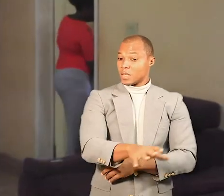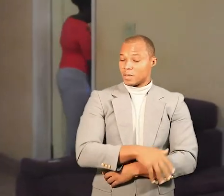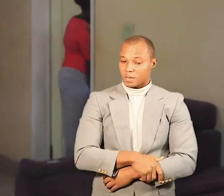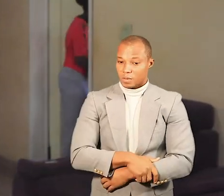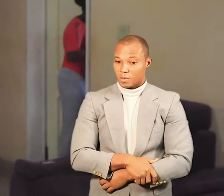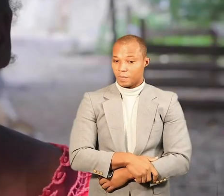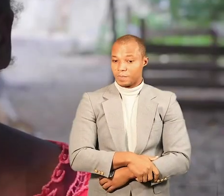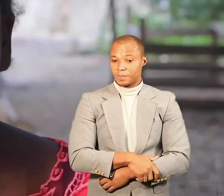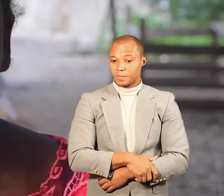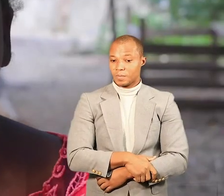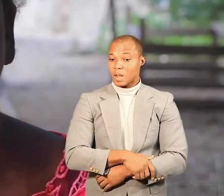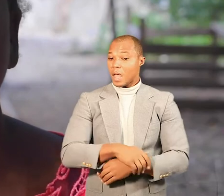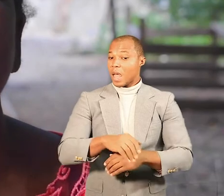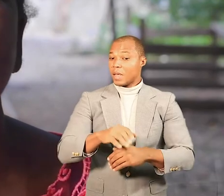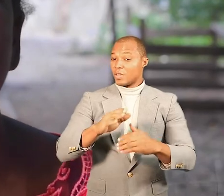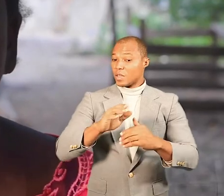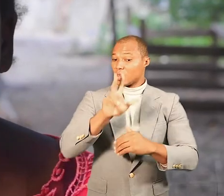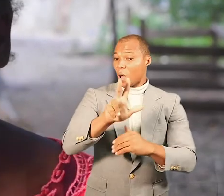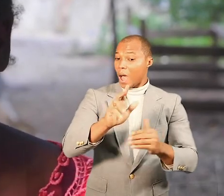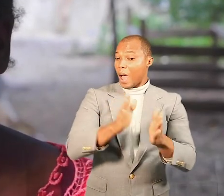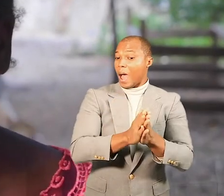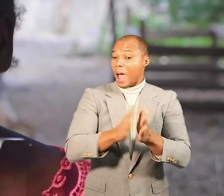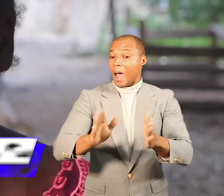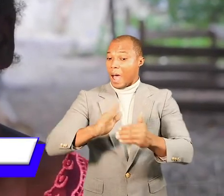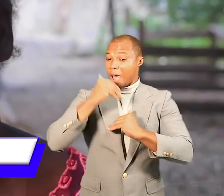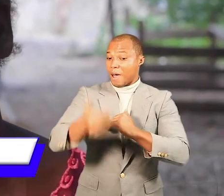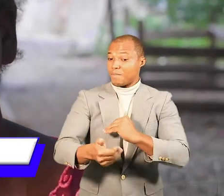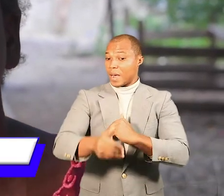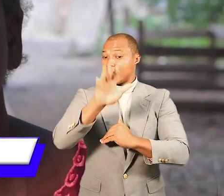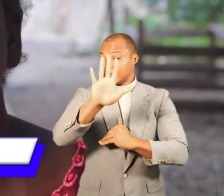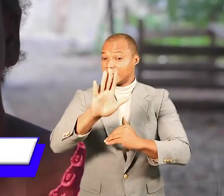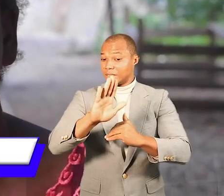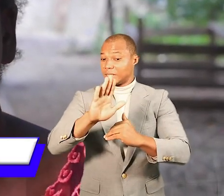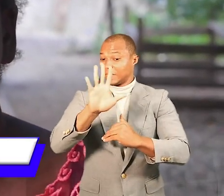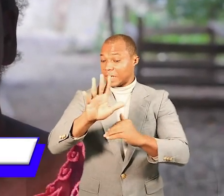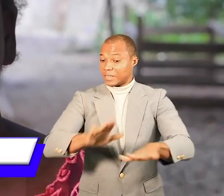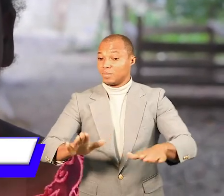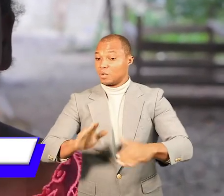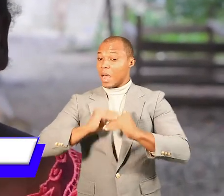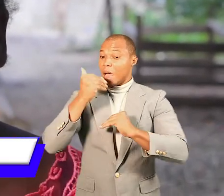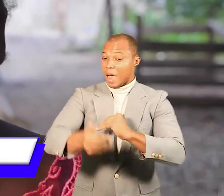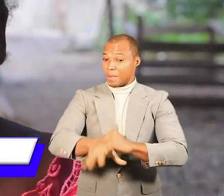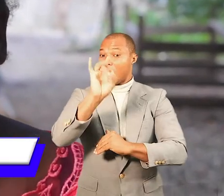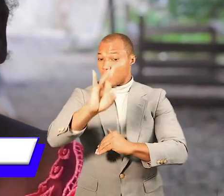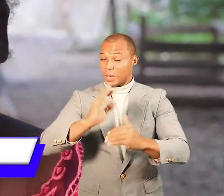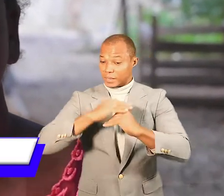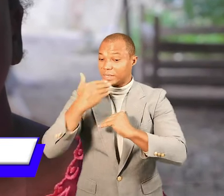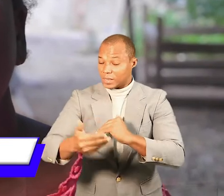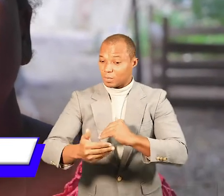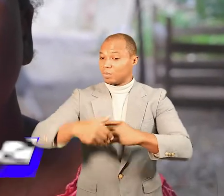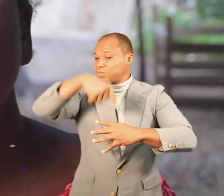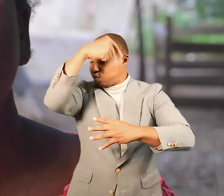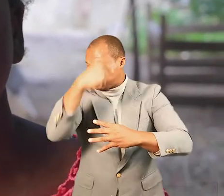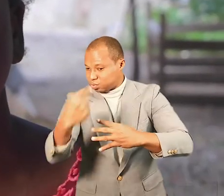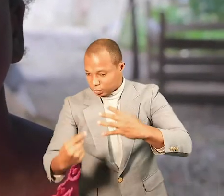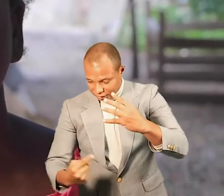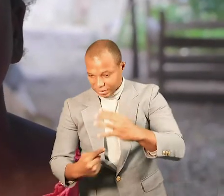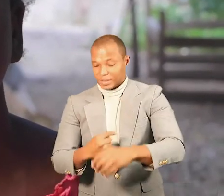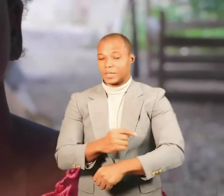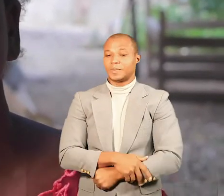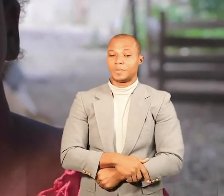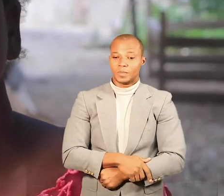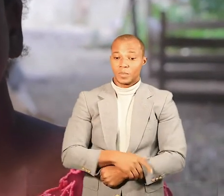À 3 une 7 8 et nous commencer dans kindergarten. Et nous te gagnon pendant nous t'aller dans mission la